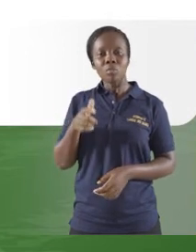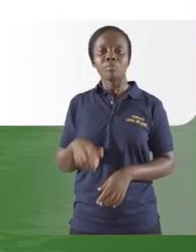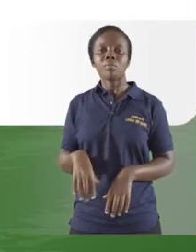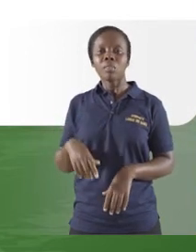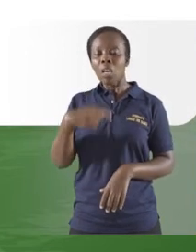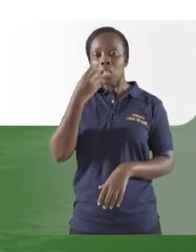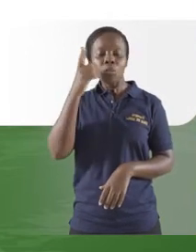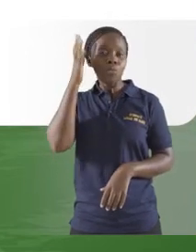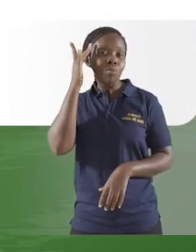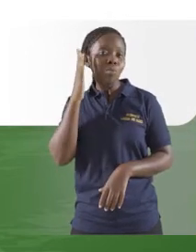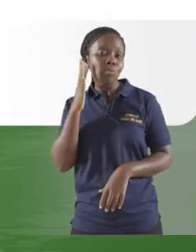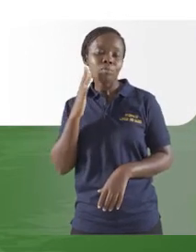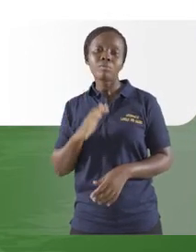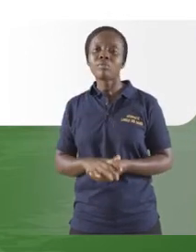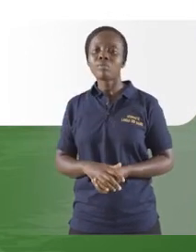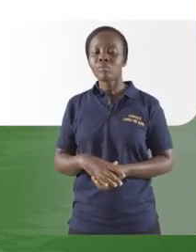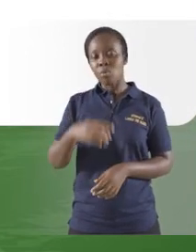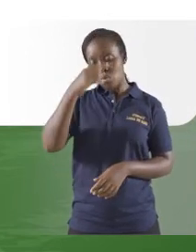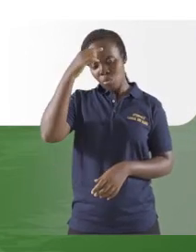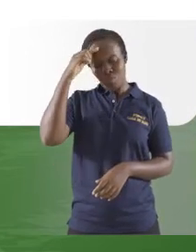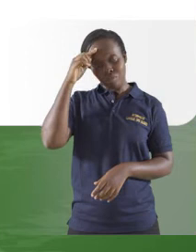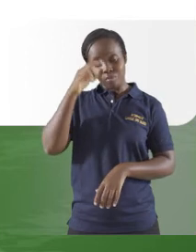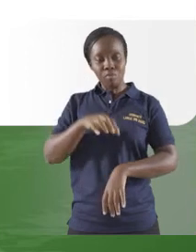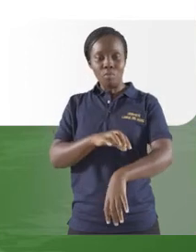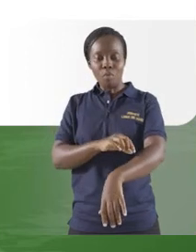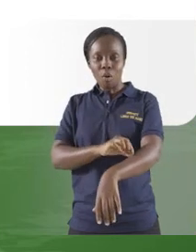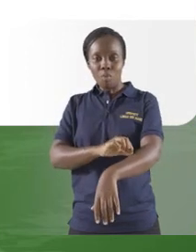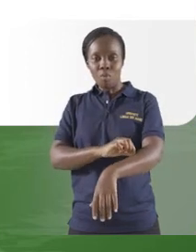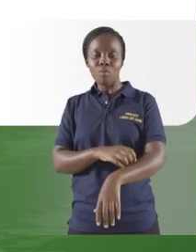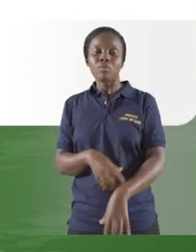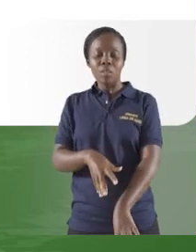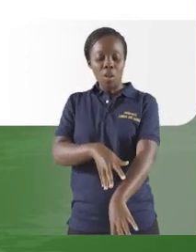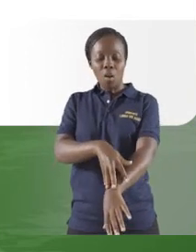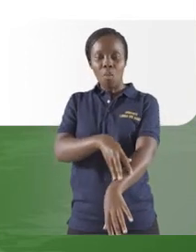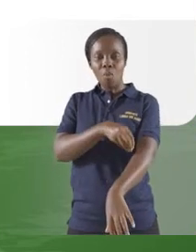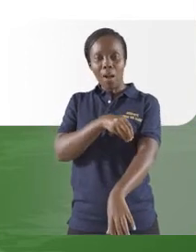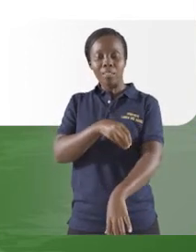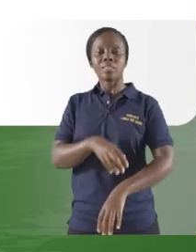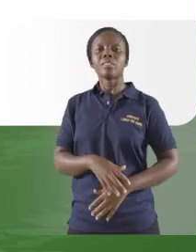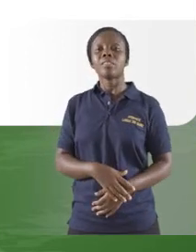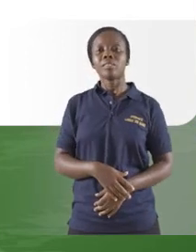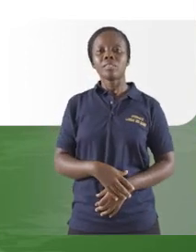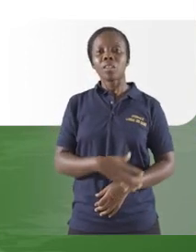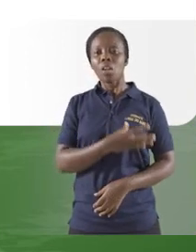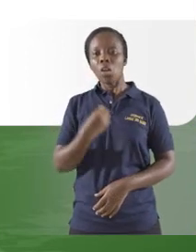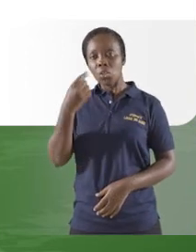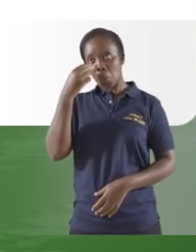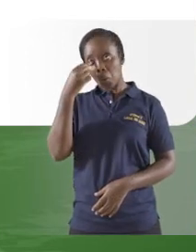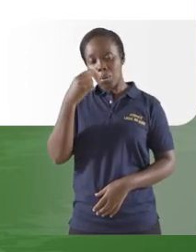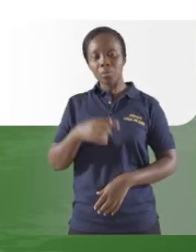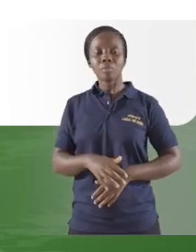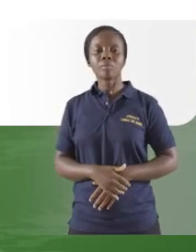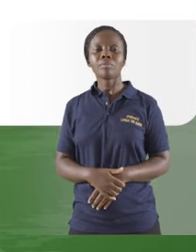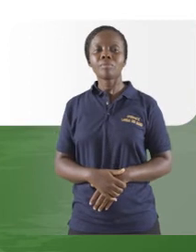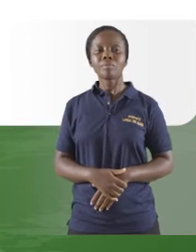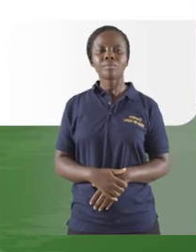coloration noire de la peau, des poils et de l'iris